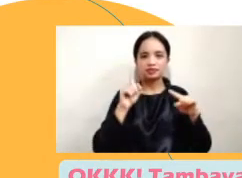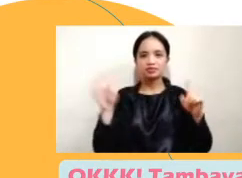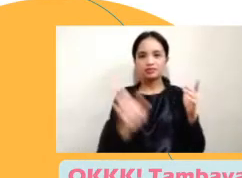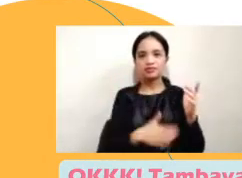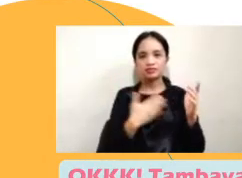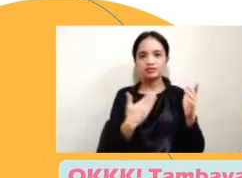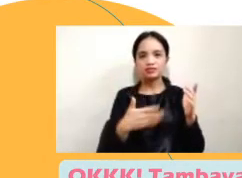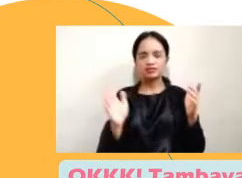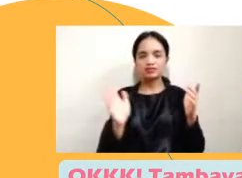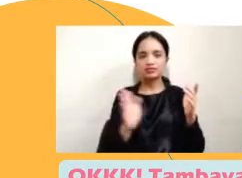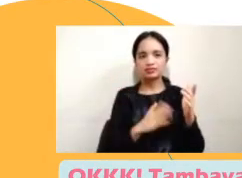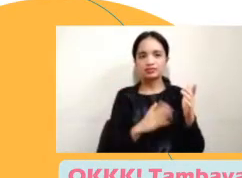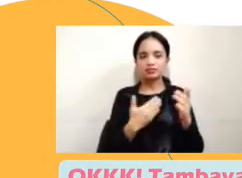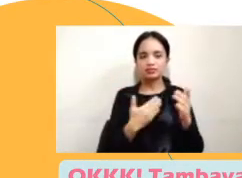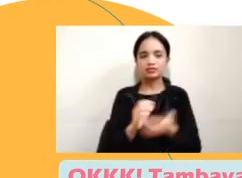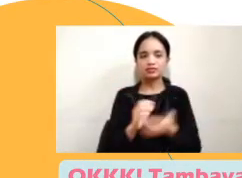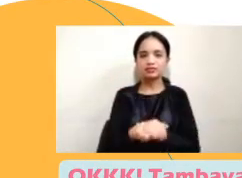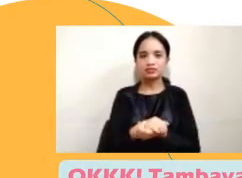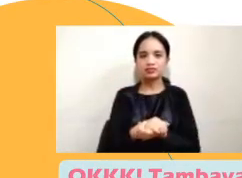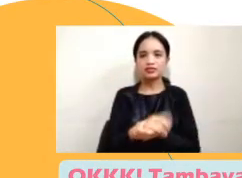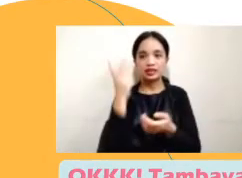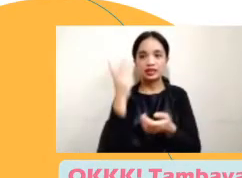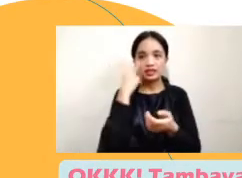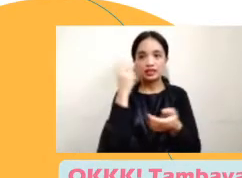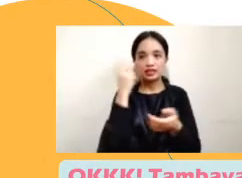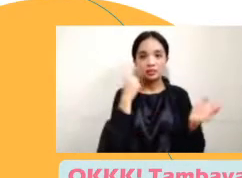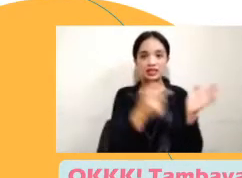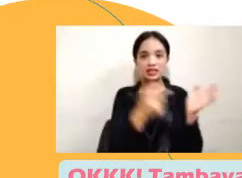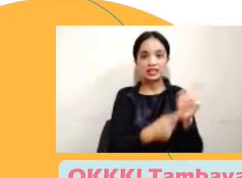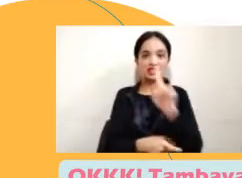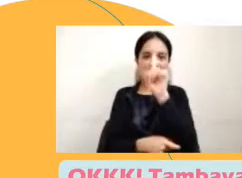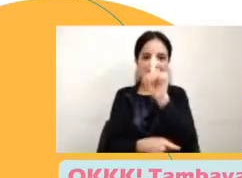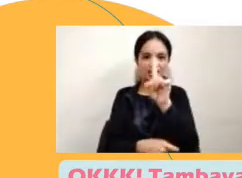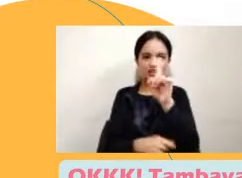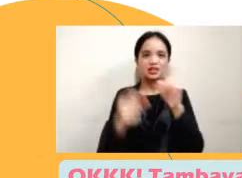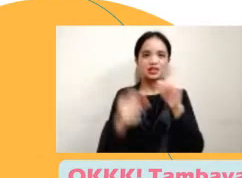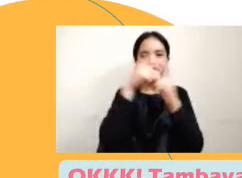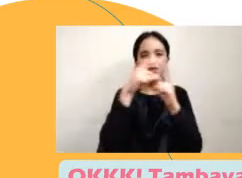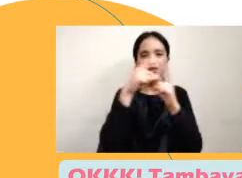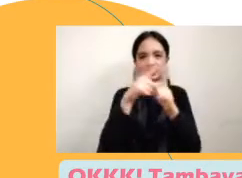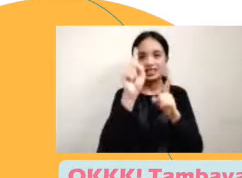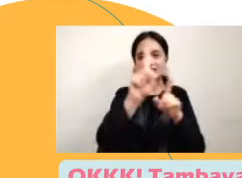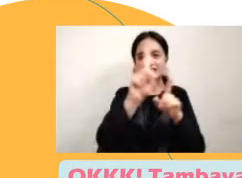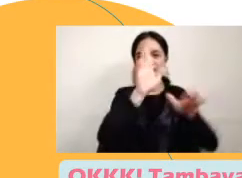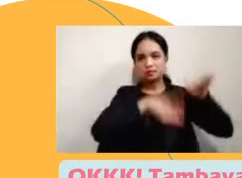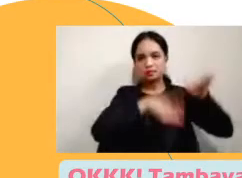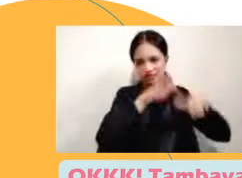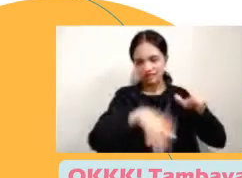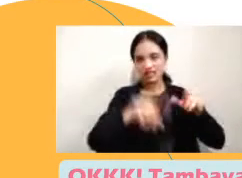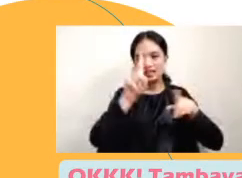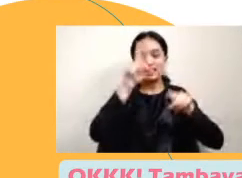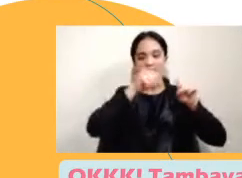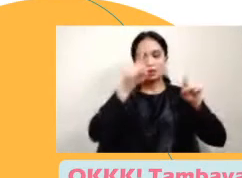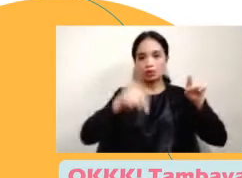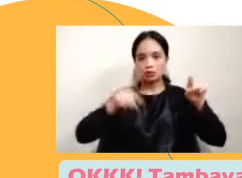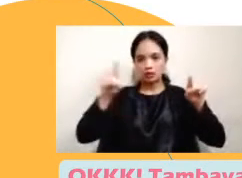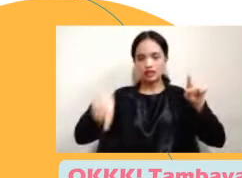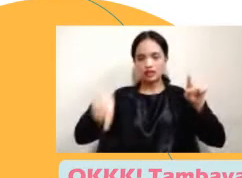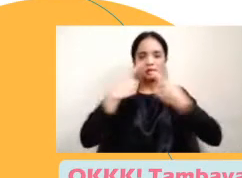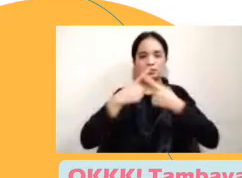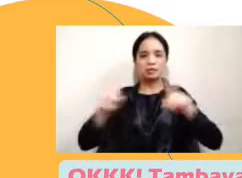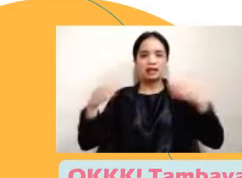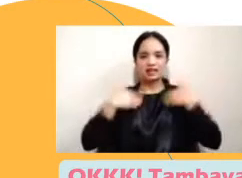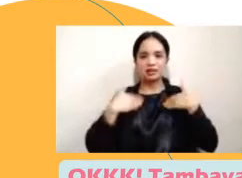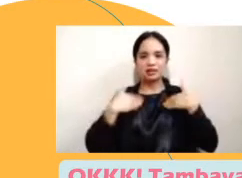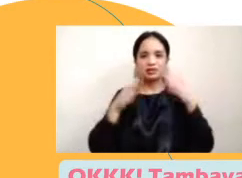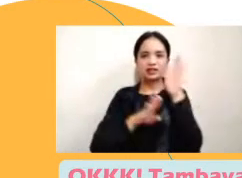tayo. Kung napansin nyo, isang word, isang beat, isang note, pero na, nagkakaroon na siya, nagde-develop